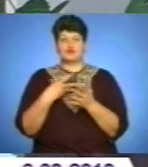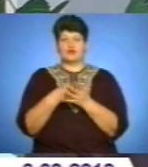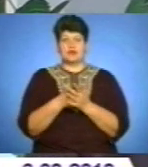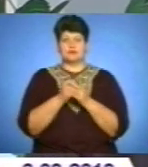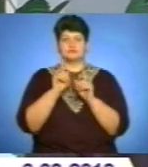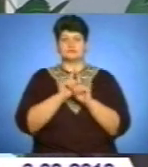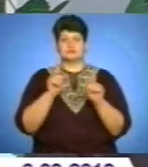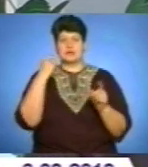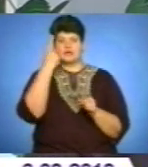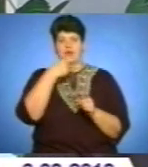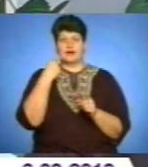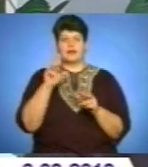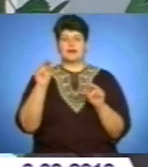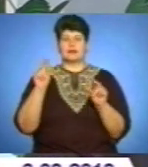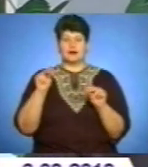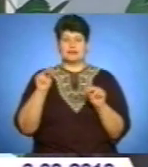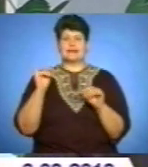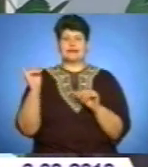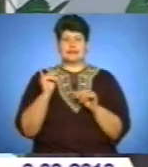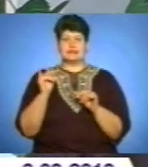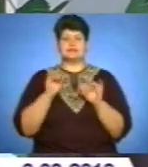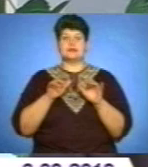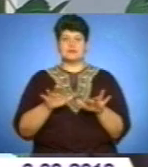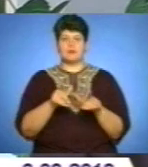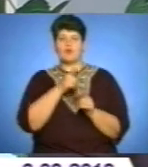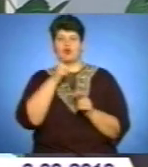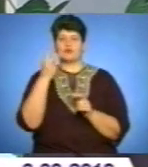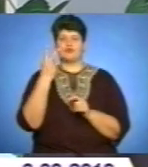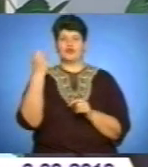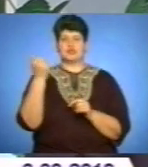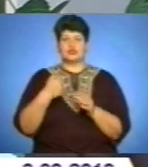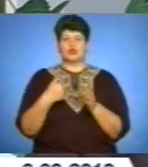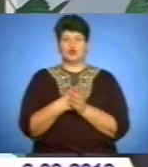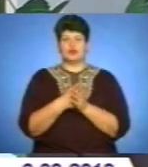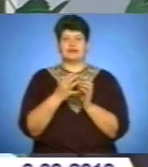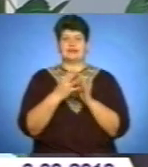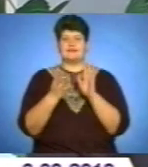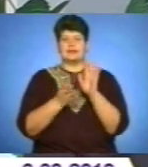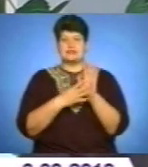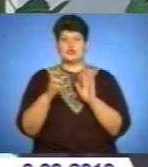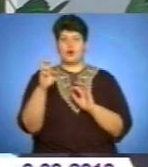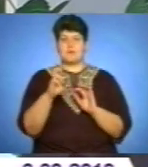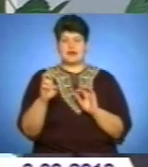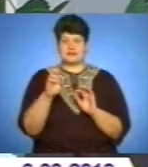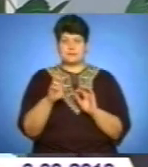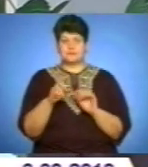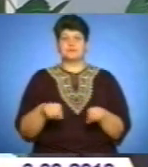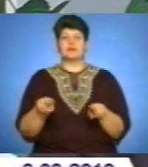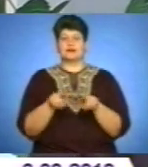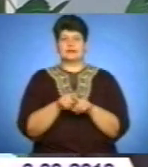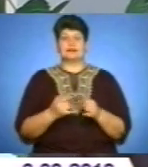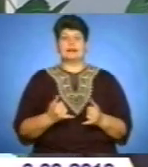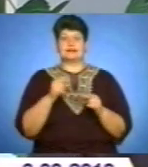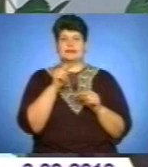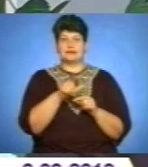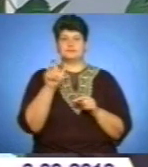персональних даних. І це можна здійснювати протягом 2 тижнів до 19 березня. Аналогічно для тих